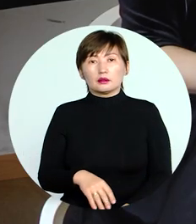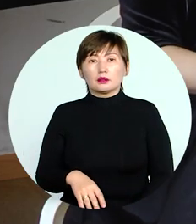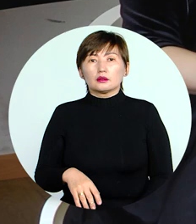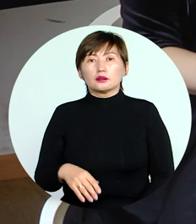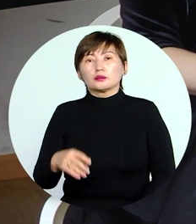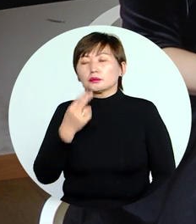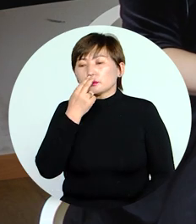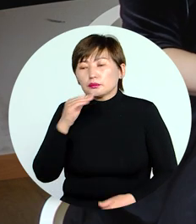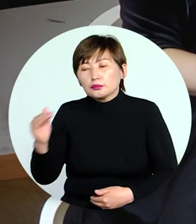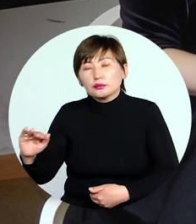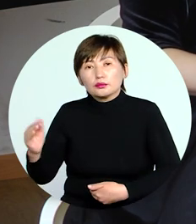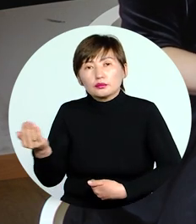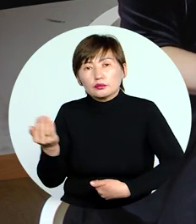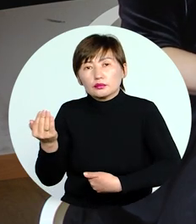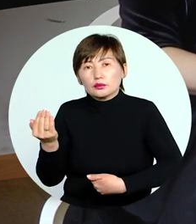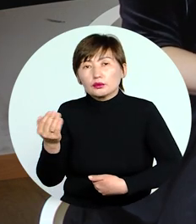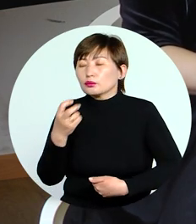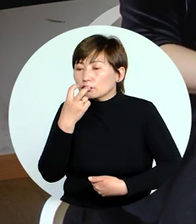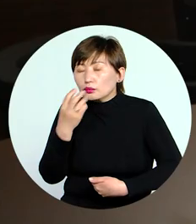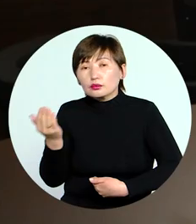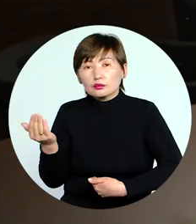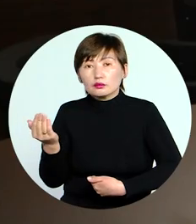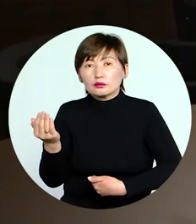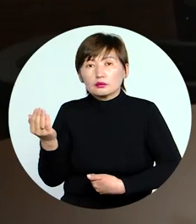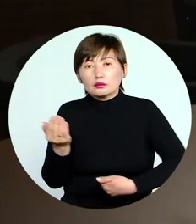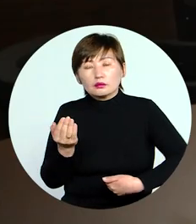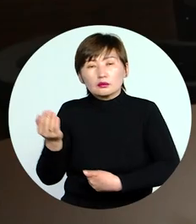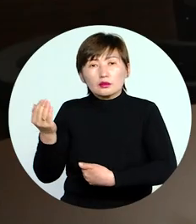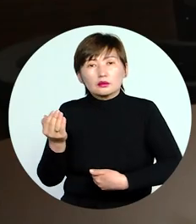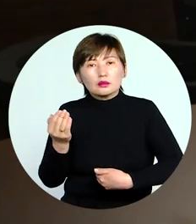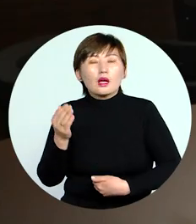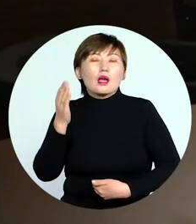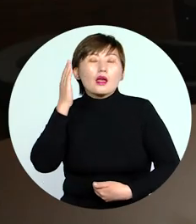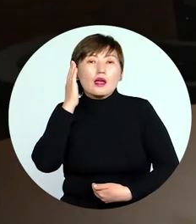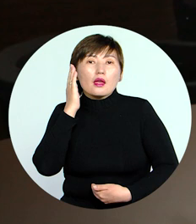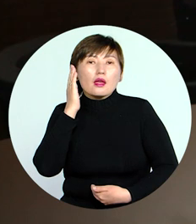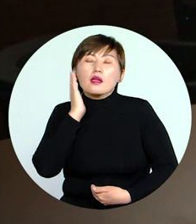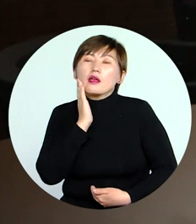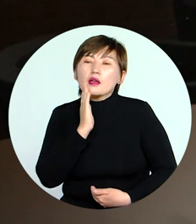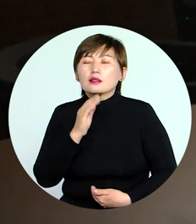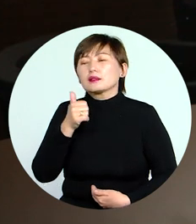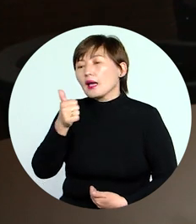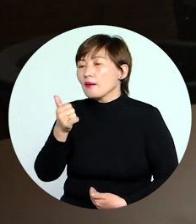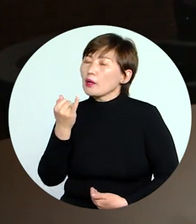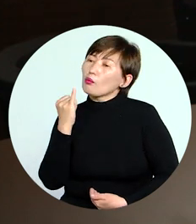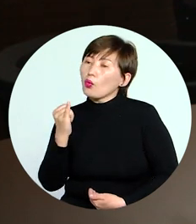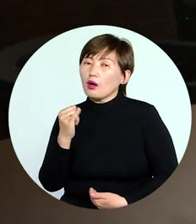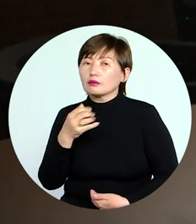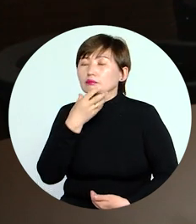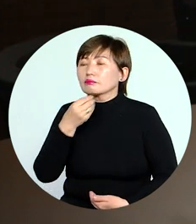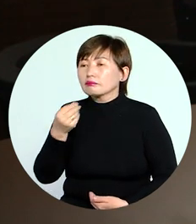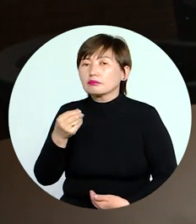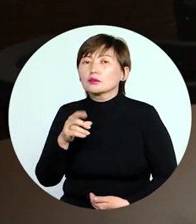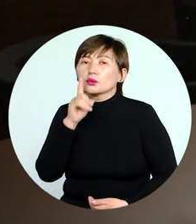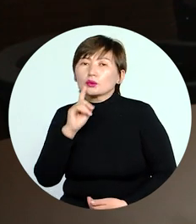балчир хөөгтүүд бол хөгжим сонсогдог. За тэр хөөгт бол эргээд ээжтэй энэ хөгжим сайхан хөгжим байна, муухай хөгжим байна. Эсвэл одоо би энэ